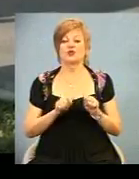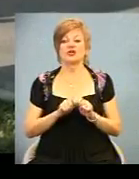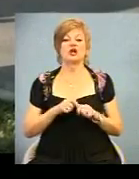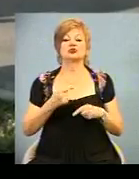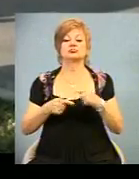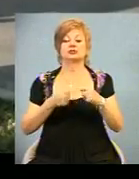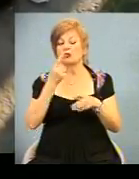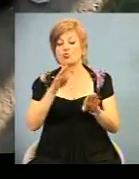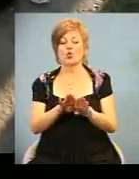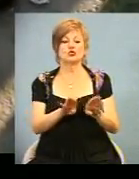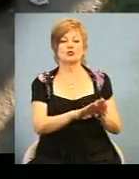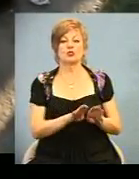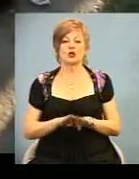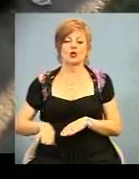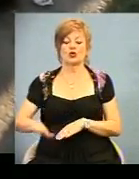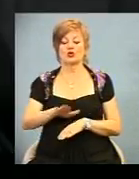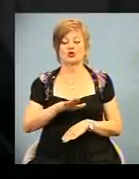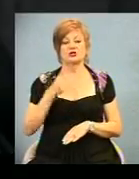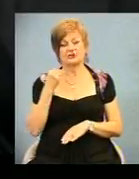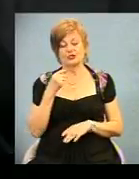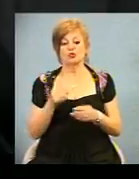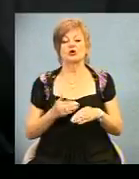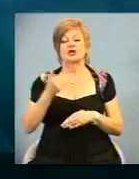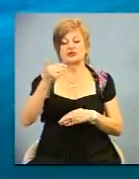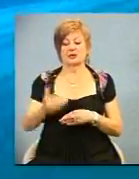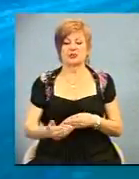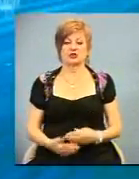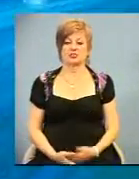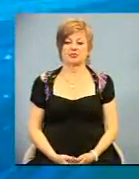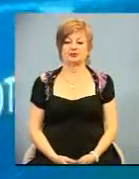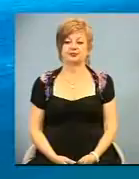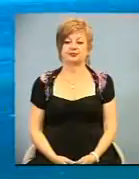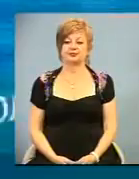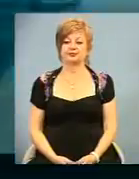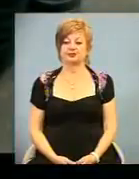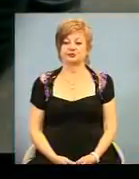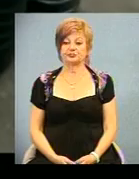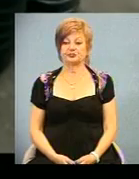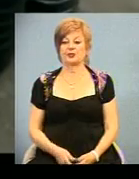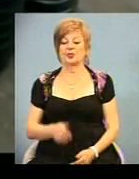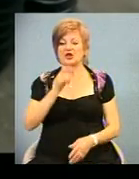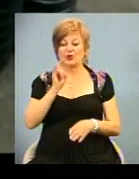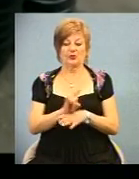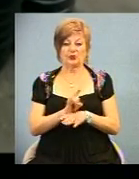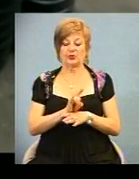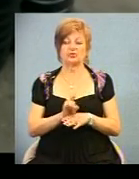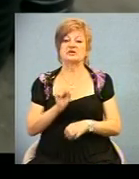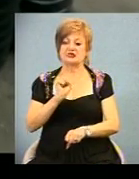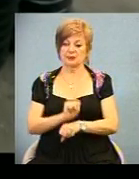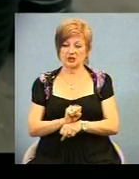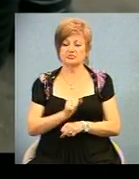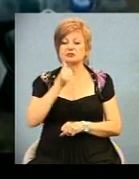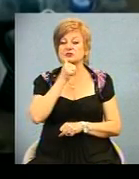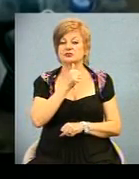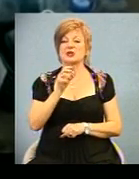скоєння схожих злочинів на території Запорізької області та за її межами. Розлений спирт. Підпильний цех працював